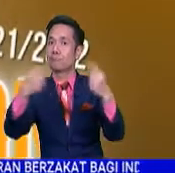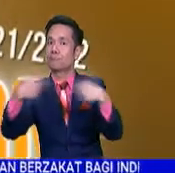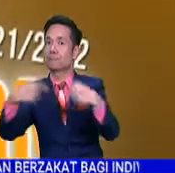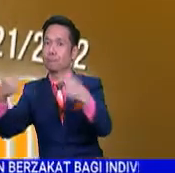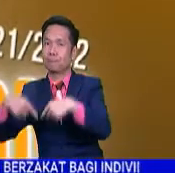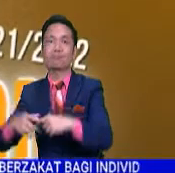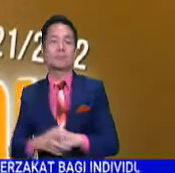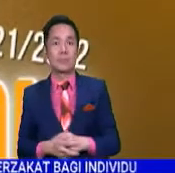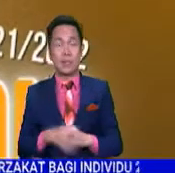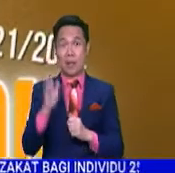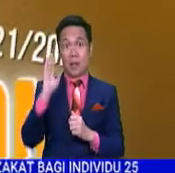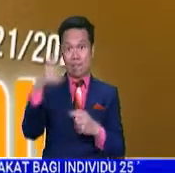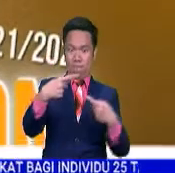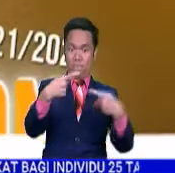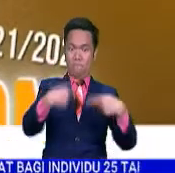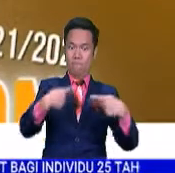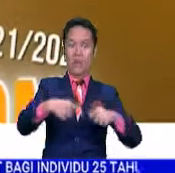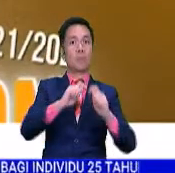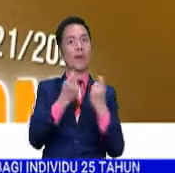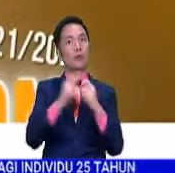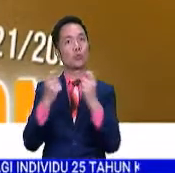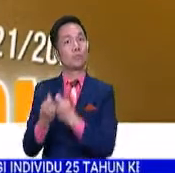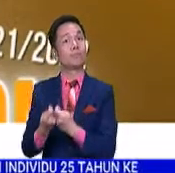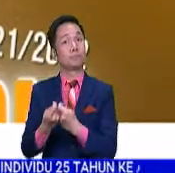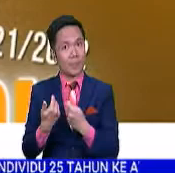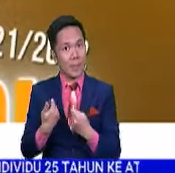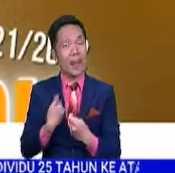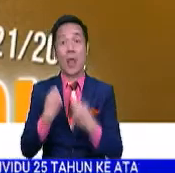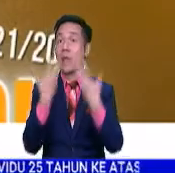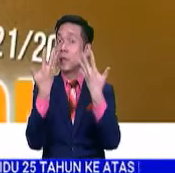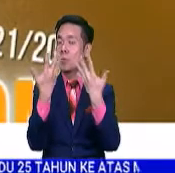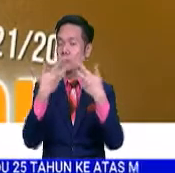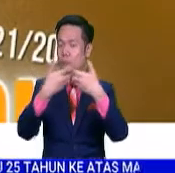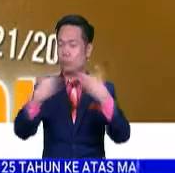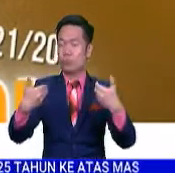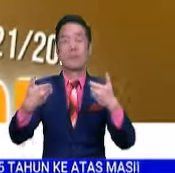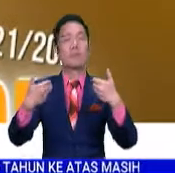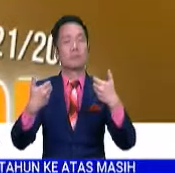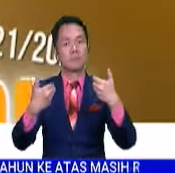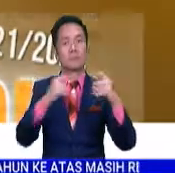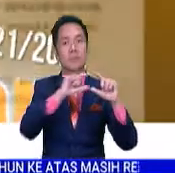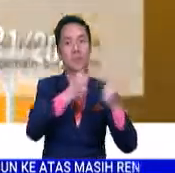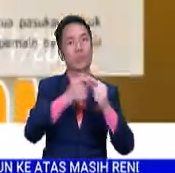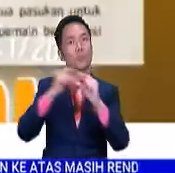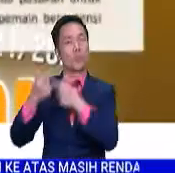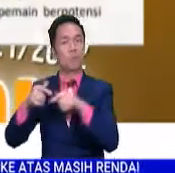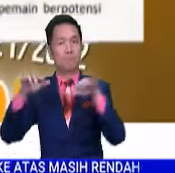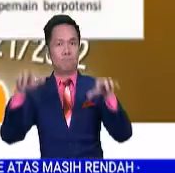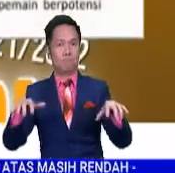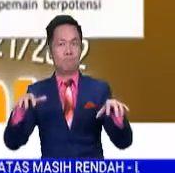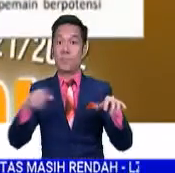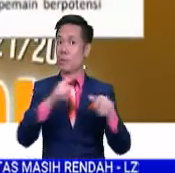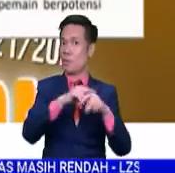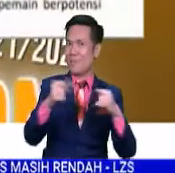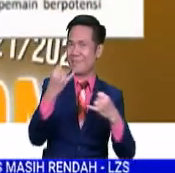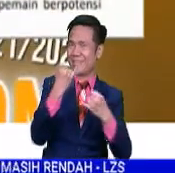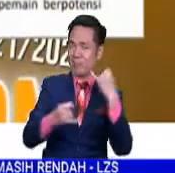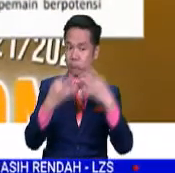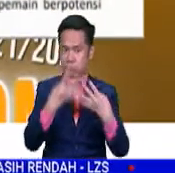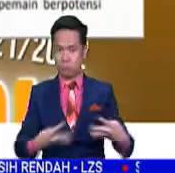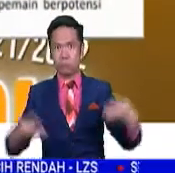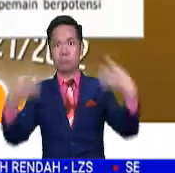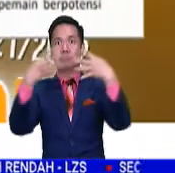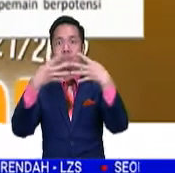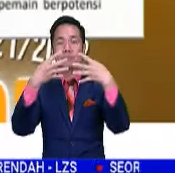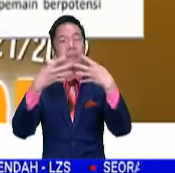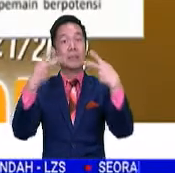Hai pasukan-pasukan yang bakal bertanding telah dibahagikan kepada dua kumpulan untuk merebut slot separuh akhir dan satu kenyataan yang